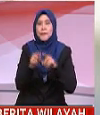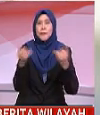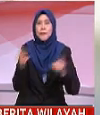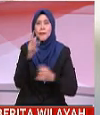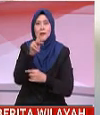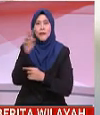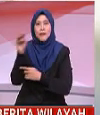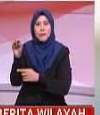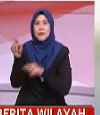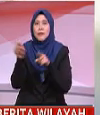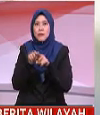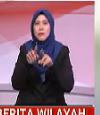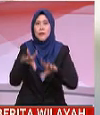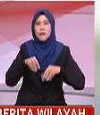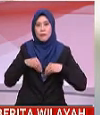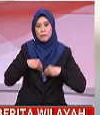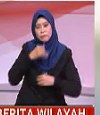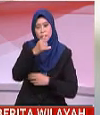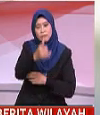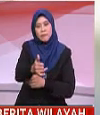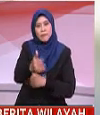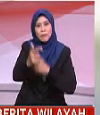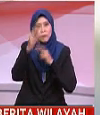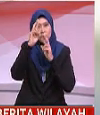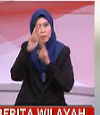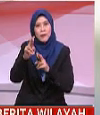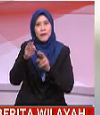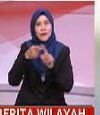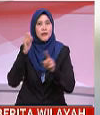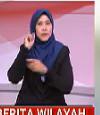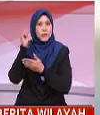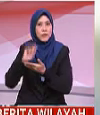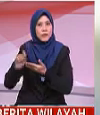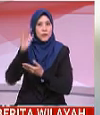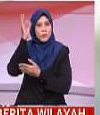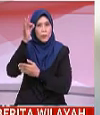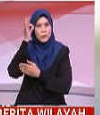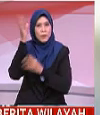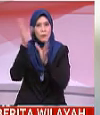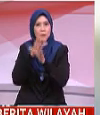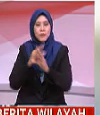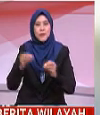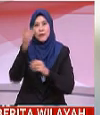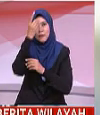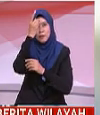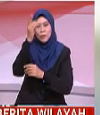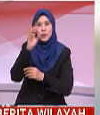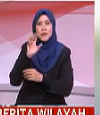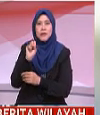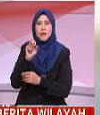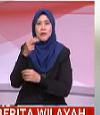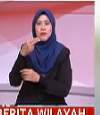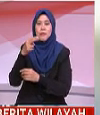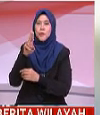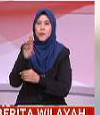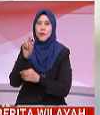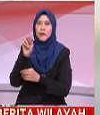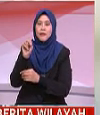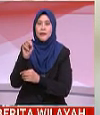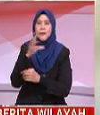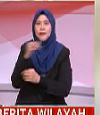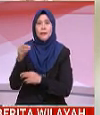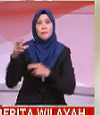Ketua Menteri turut menerima kunjungan hormat daripada Setiausaha Persekutuan Sarawak, Dato' Muhammad Shahabuddin Omar